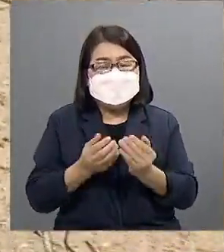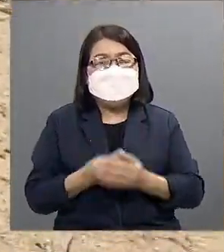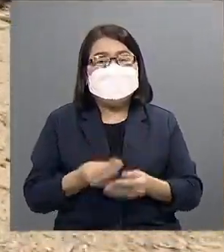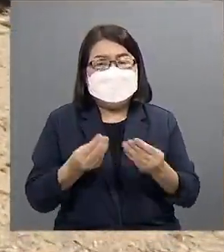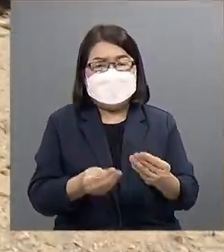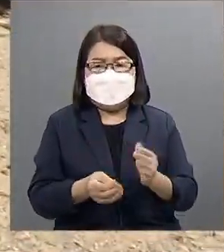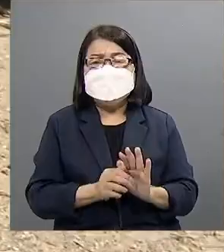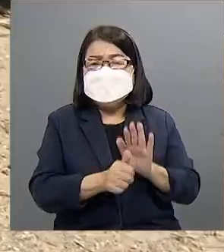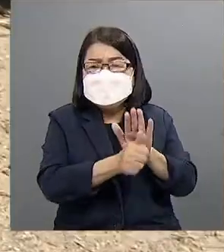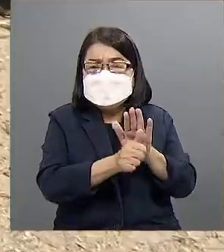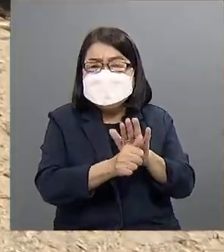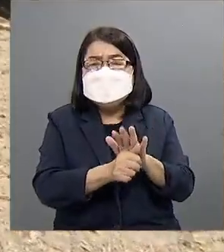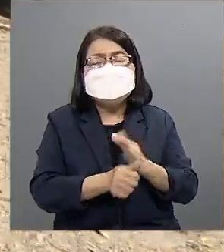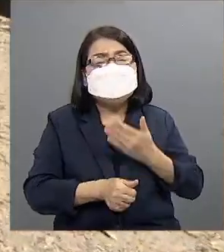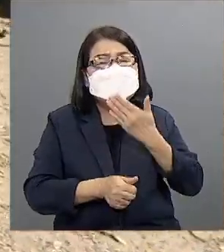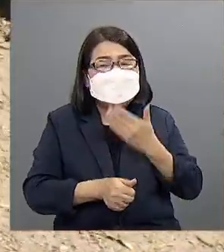อย่างยั่งยืนครับ